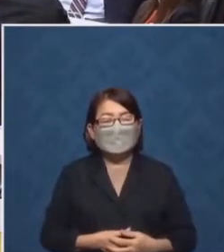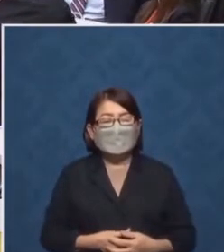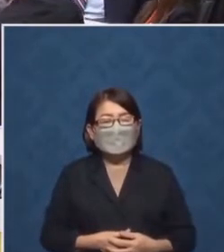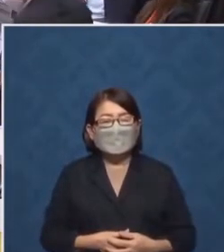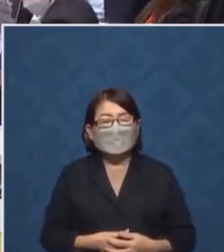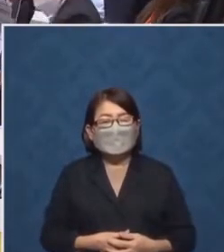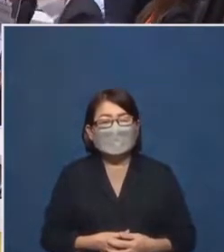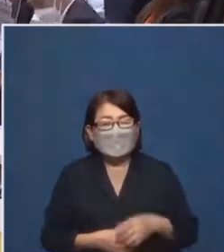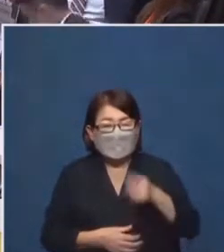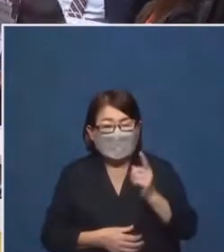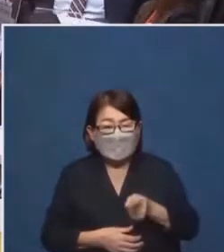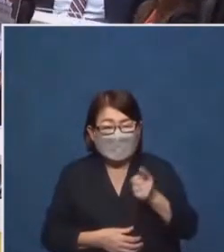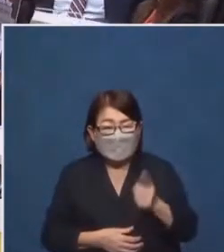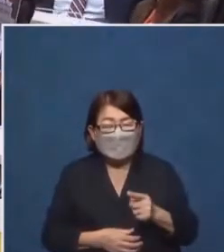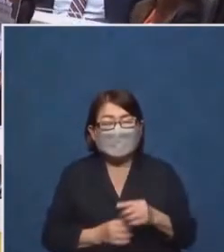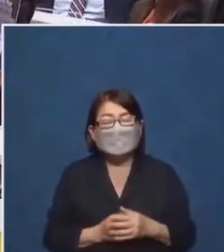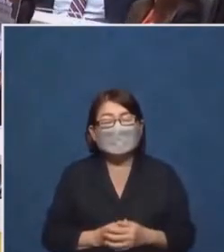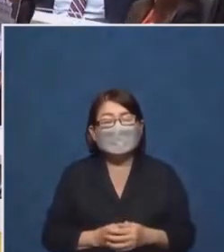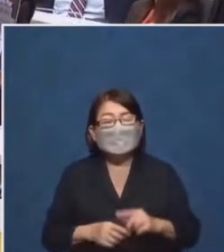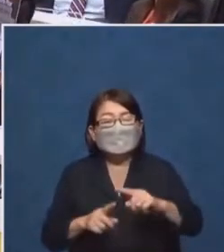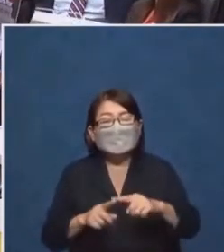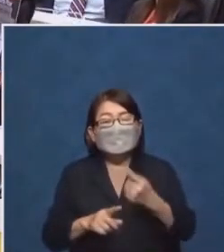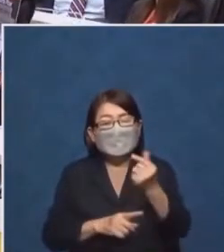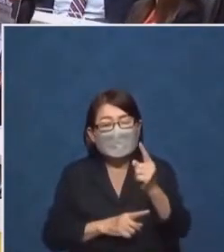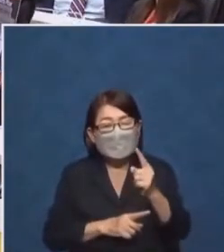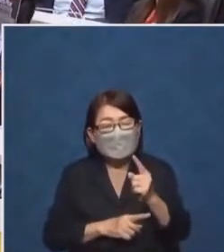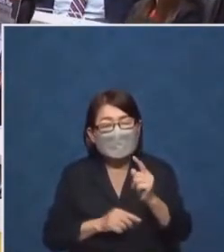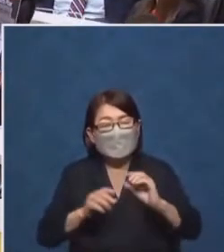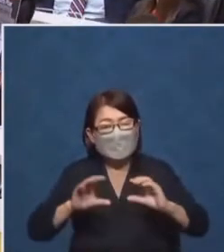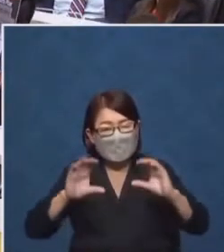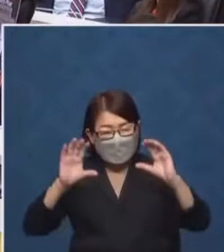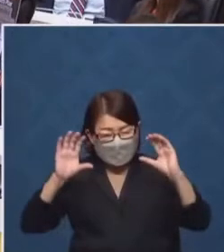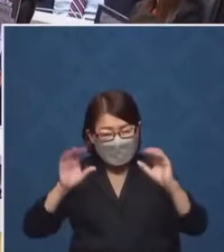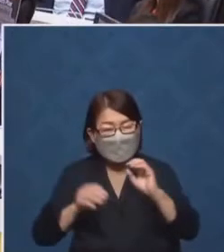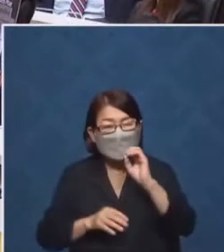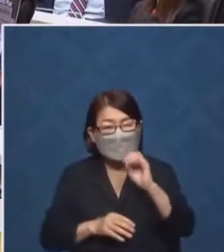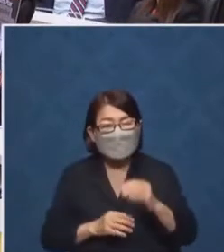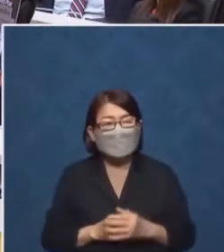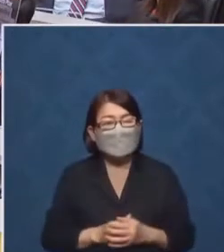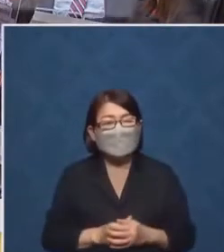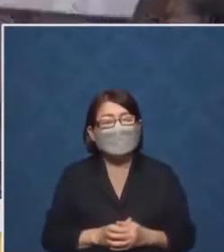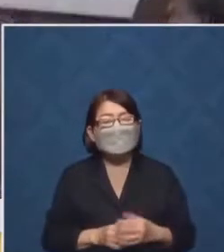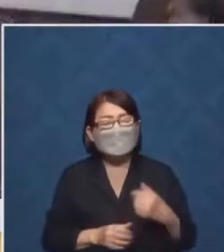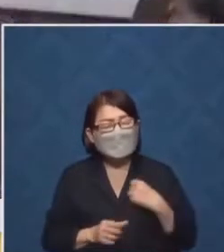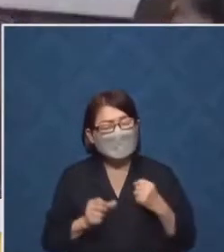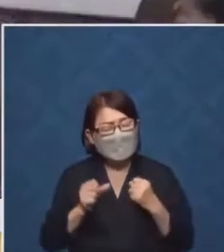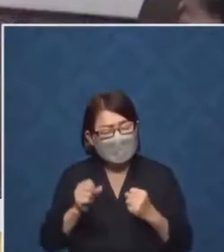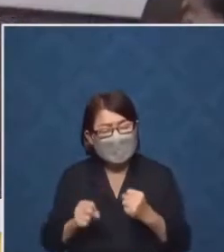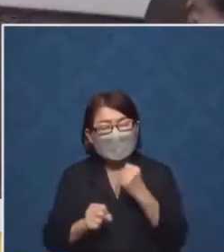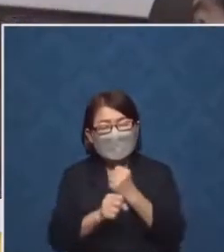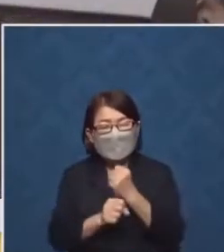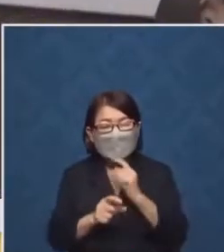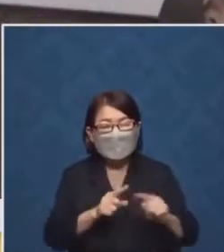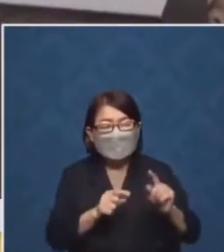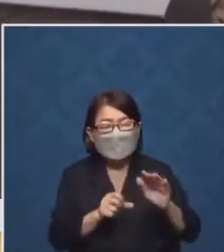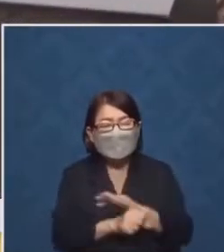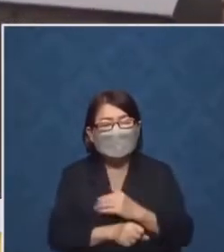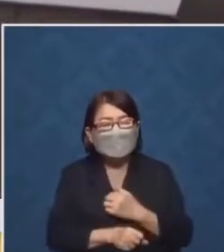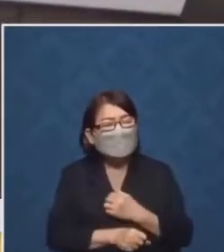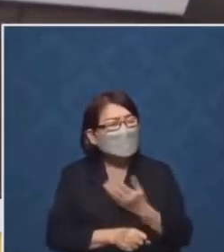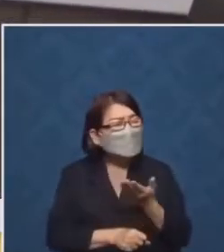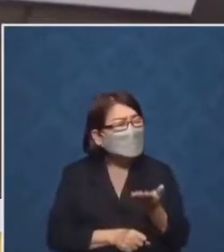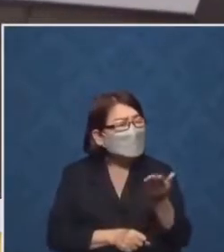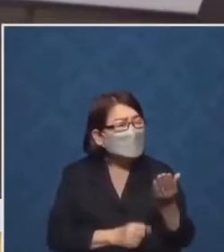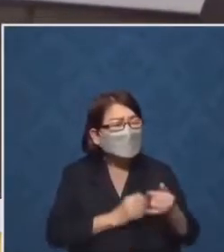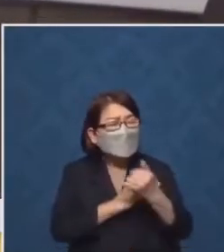ในเบื่องหน้ารธบาลบอกว่ารัฐบาลไดทำงานเต็ที่แล้วไม่เคยตไปขอวัคซีนจาก